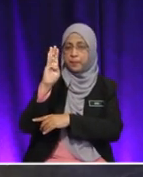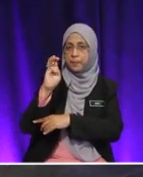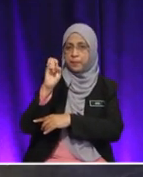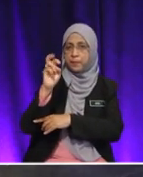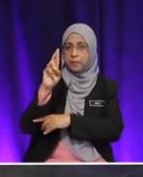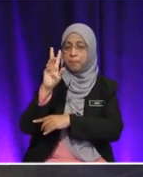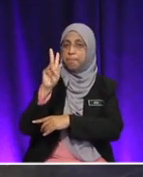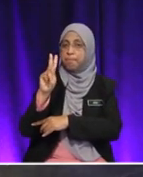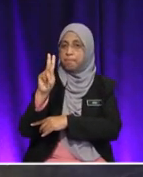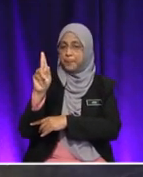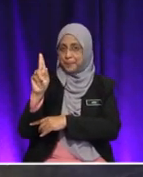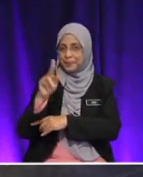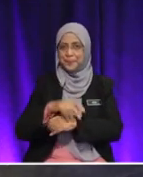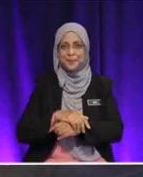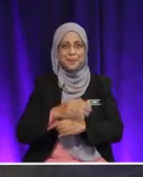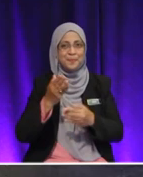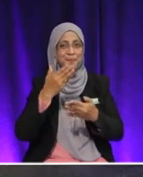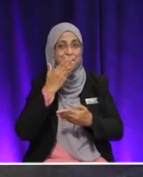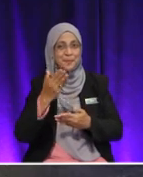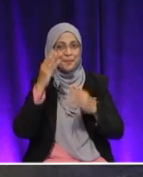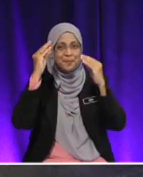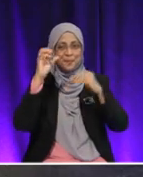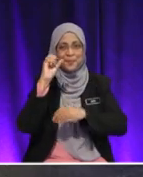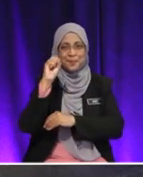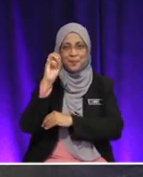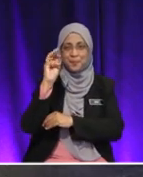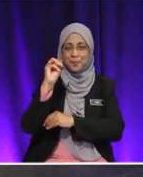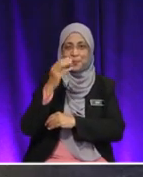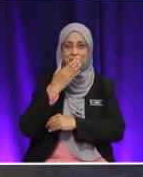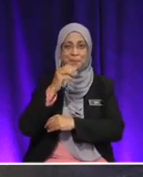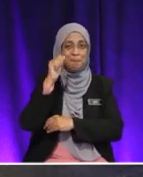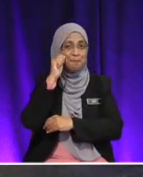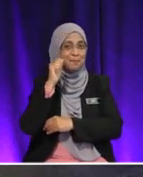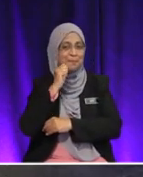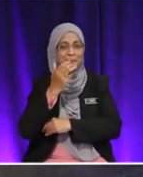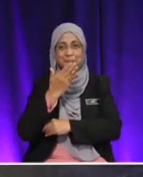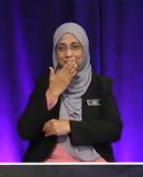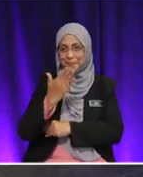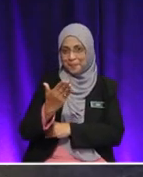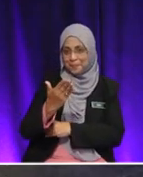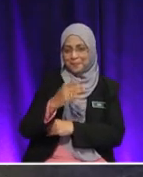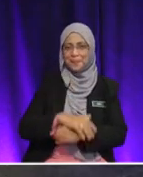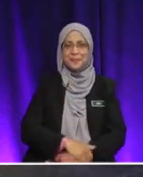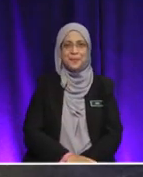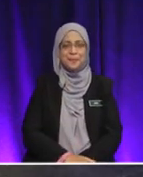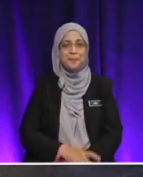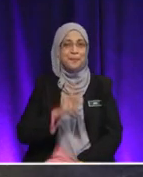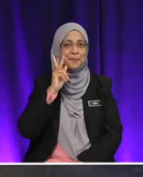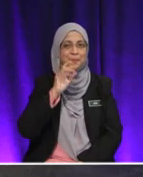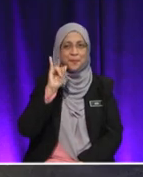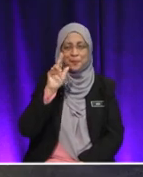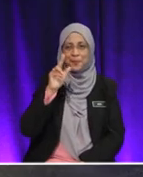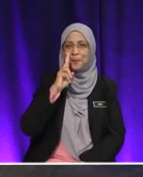Terima kasih banyak bersama dengan kami pada hari ini sekali lagi kak Yuyun terima kasih